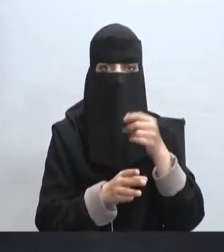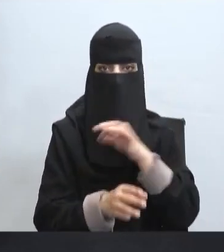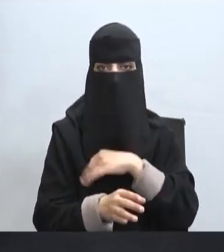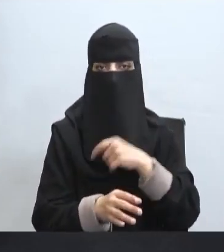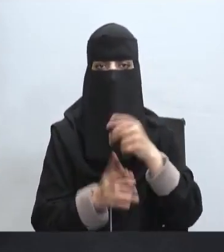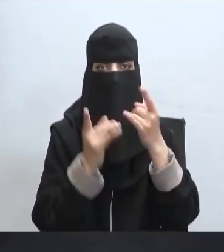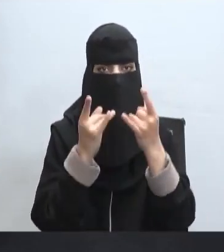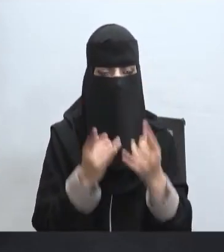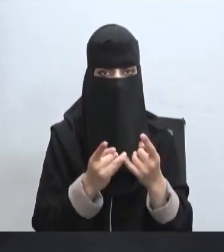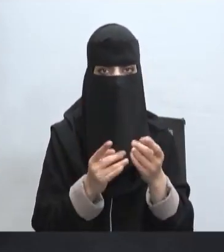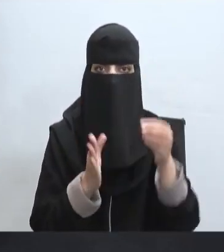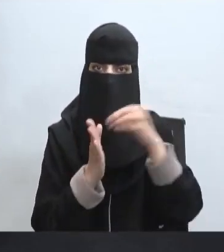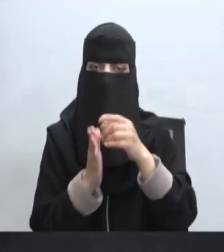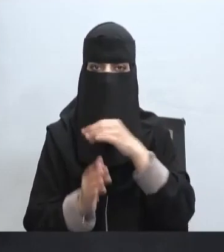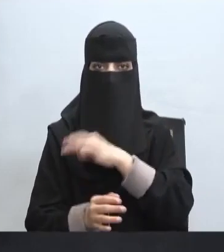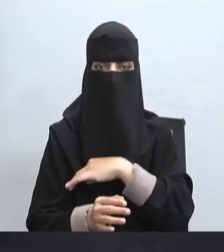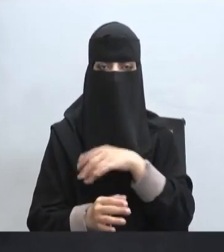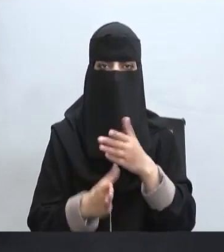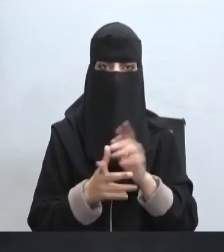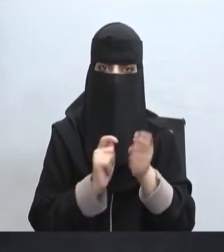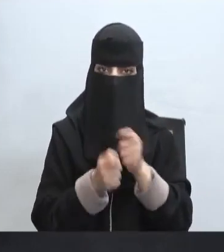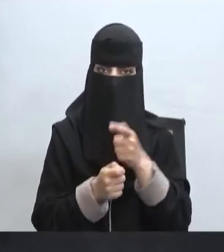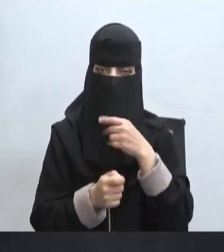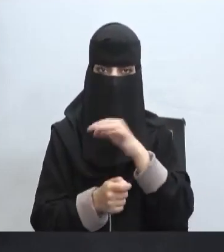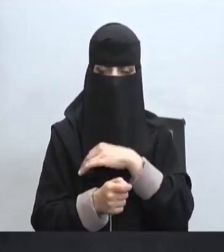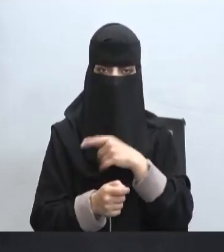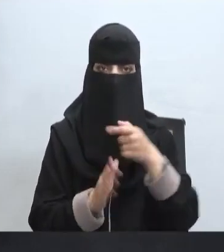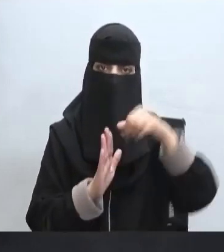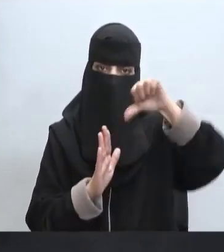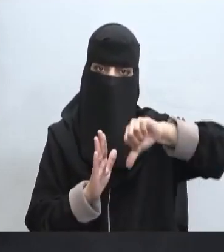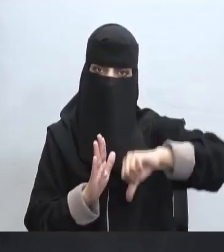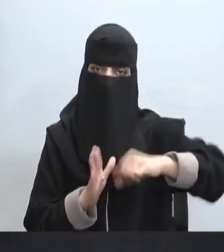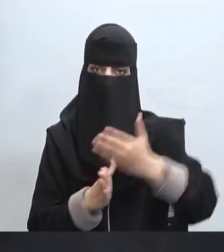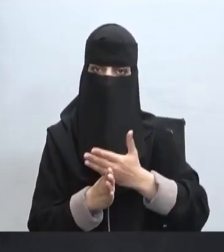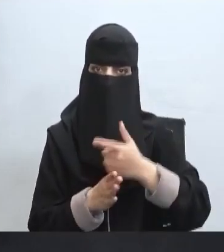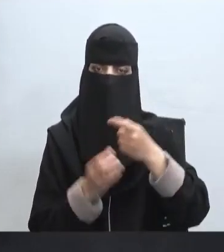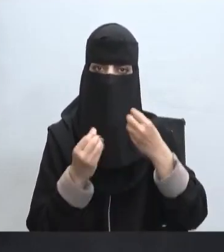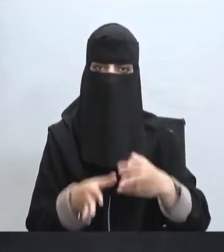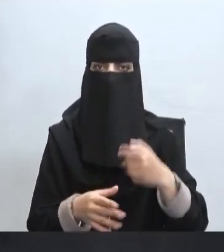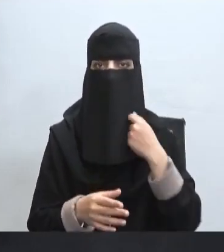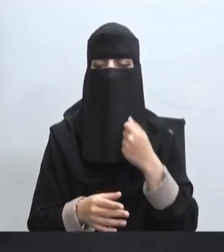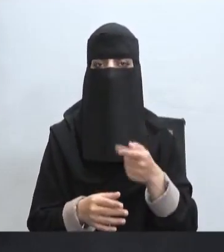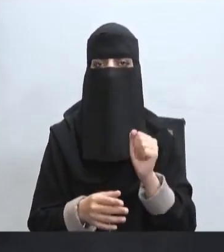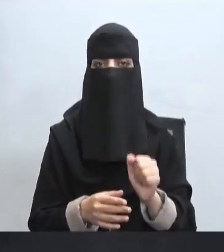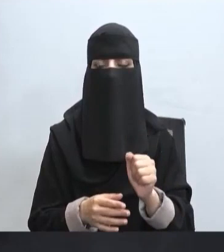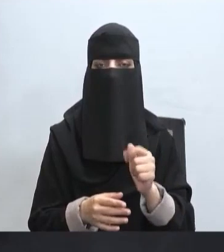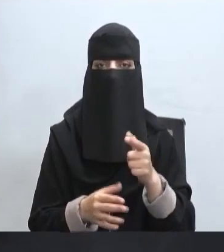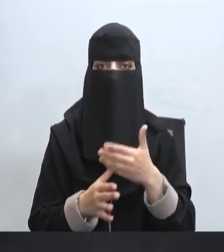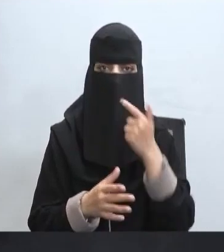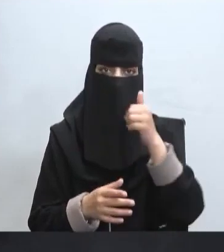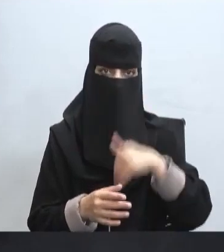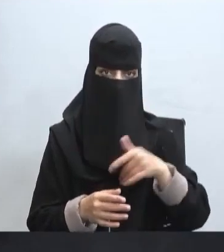بطريقه صحيحه تعود عليك بالنفع بدلا من ان تعود عليك لا قدر الله بالخساره وفقدان مالك التي الذي